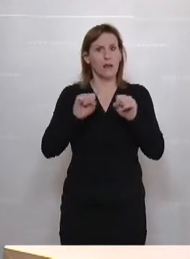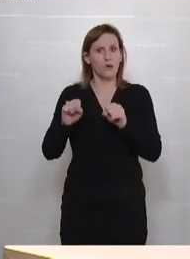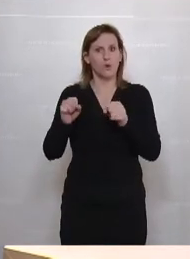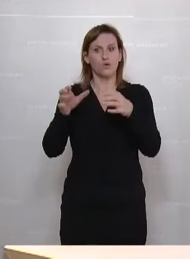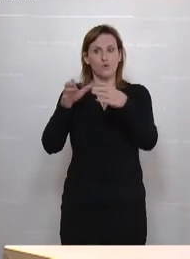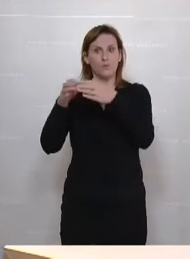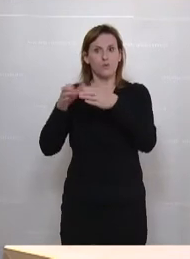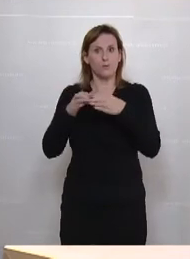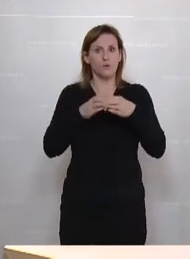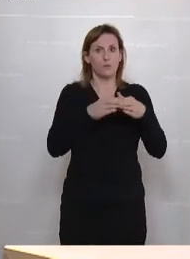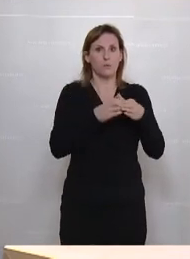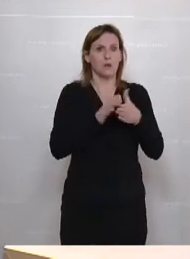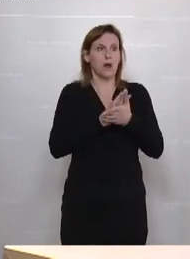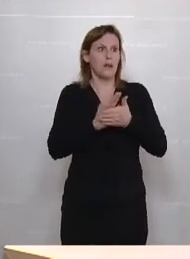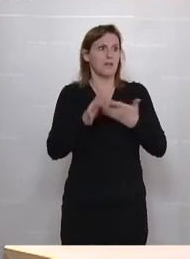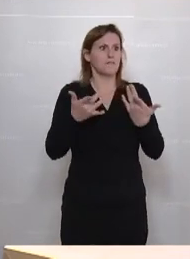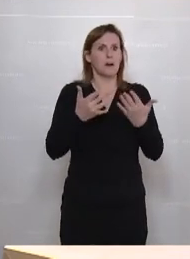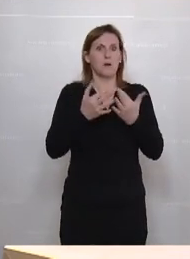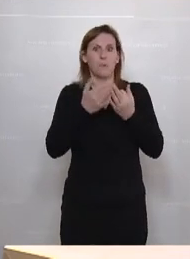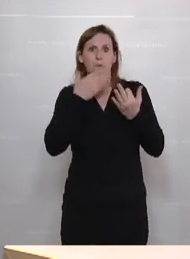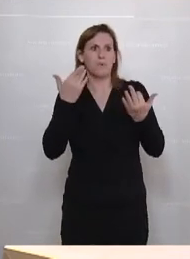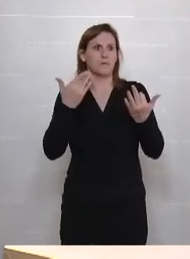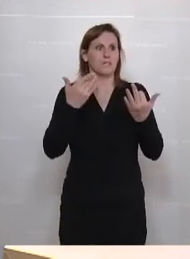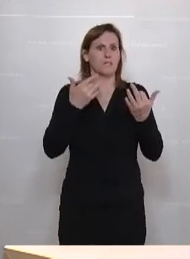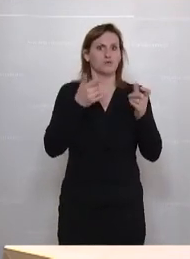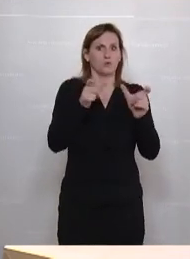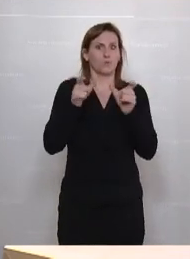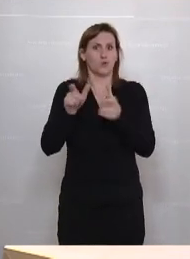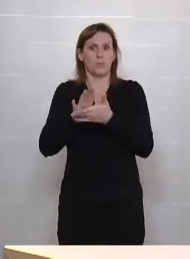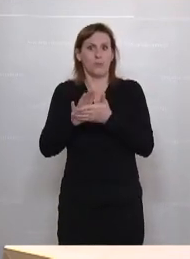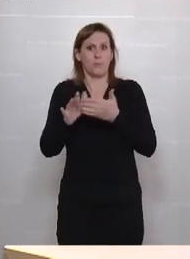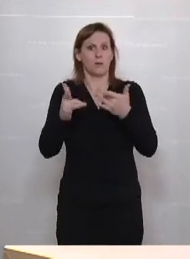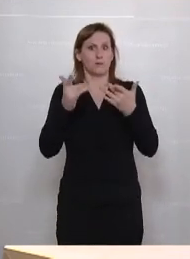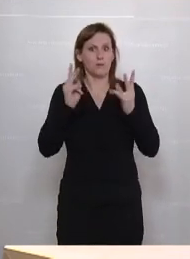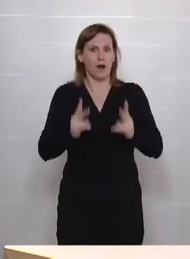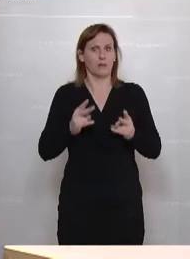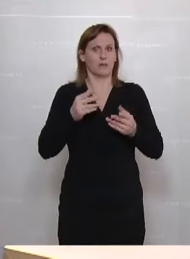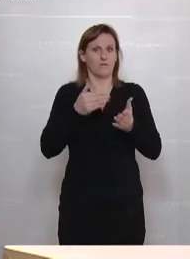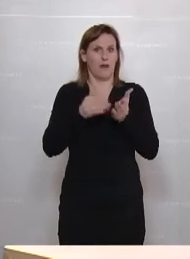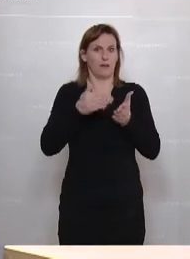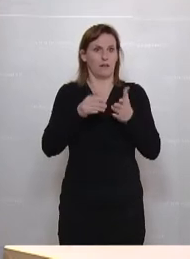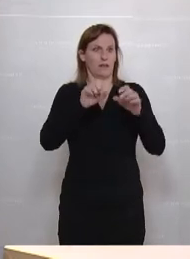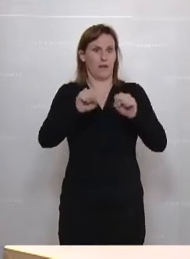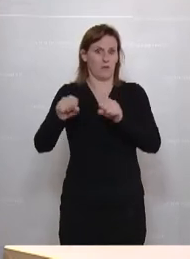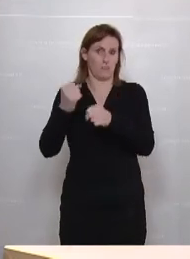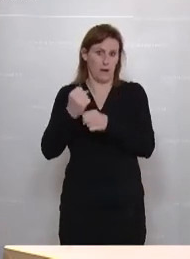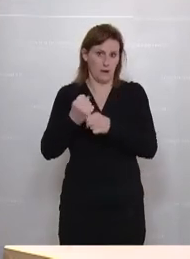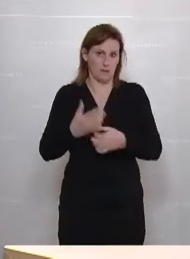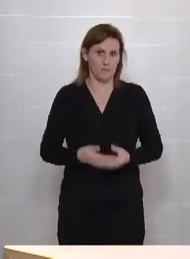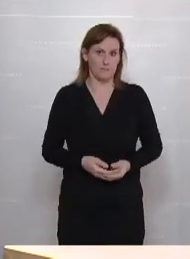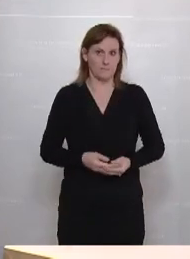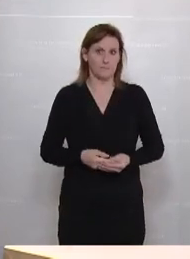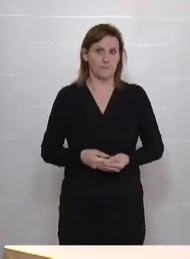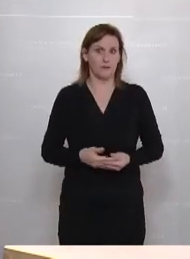hier ungestört ihr Vernichtungswerk fortsetzen. Daher